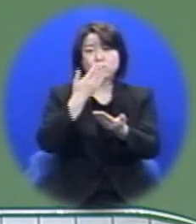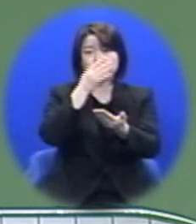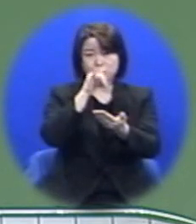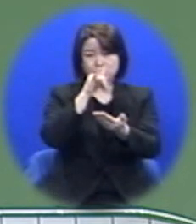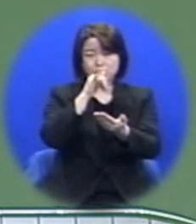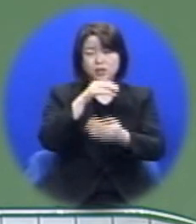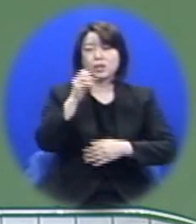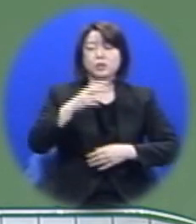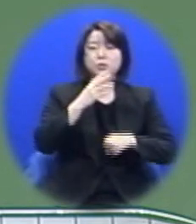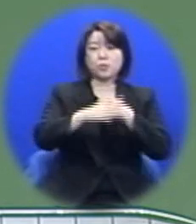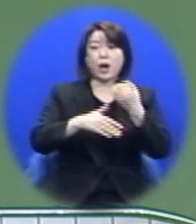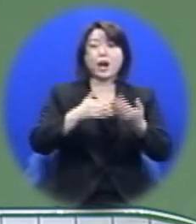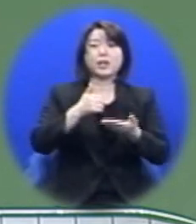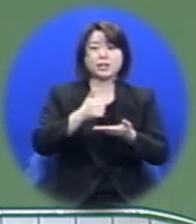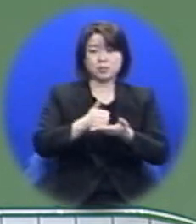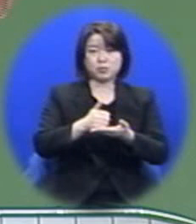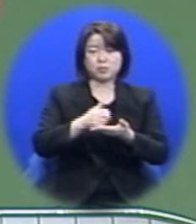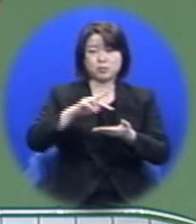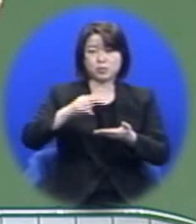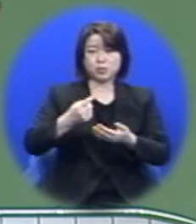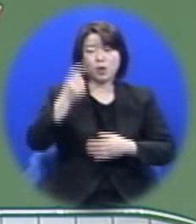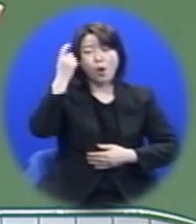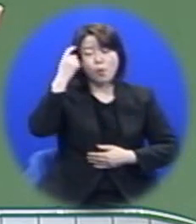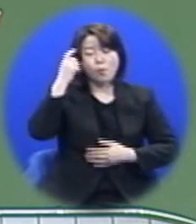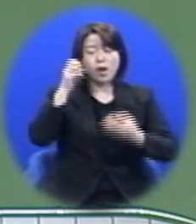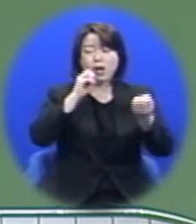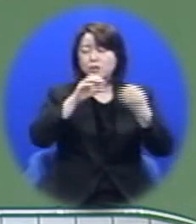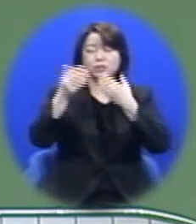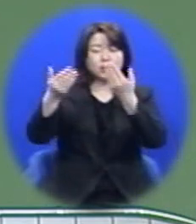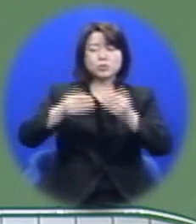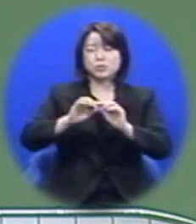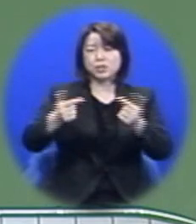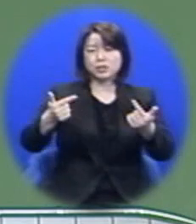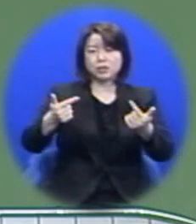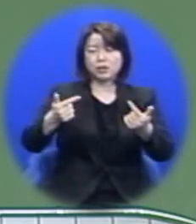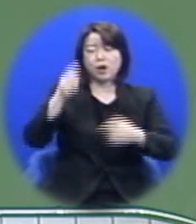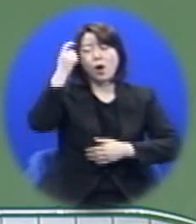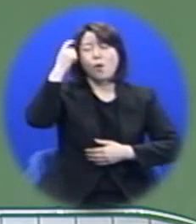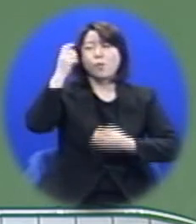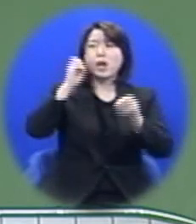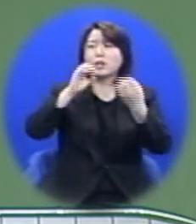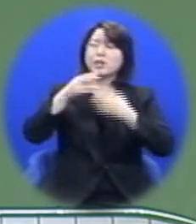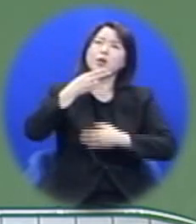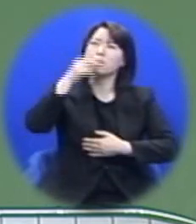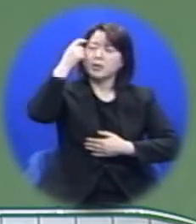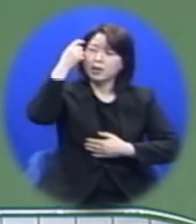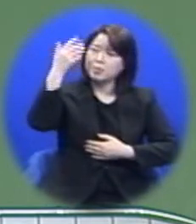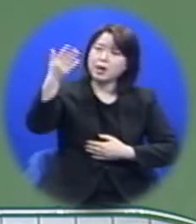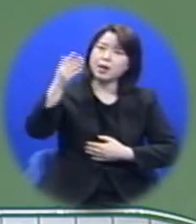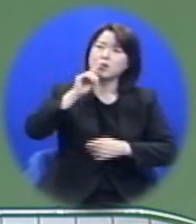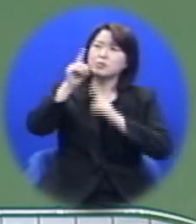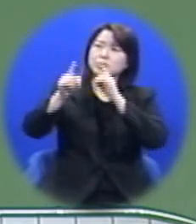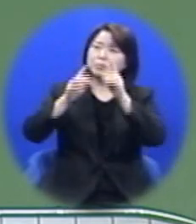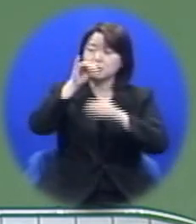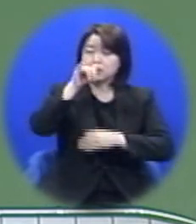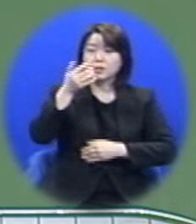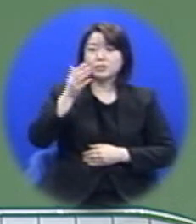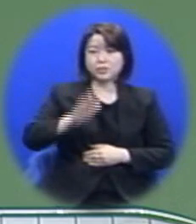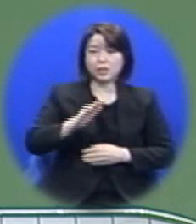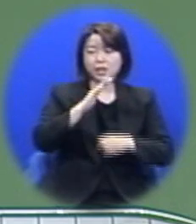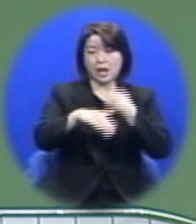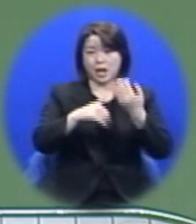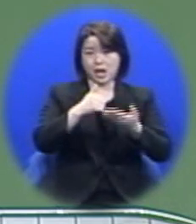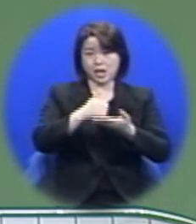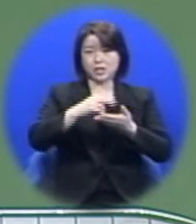그리고 하나님도 왜 응답 안 해주시냐, 왜 대답이 없으시냐 그랬는데 하나님도